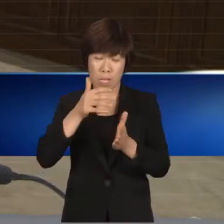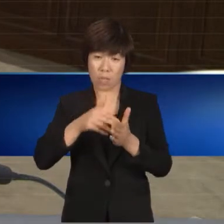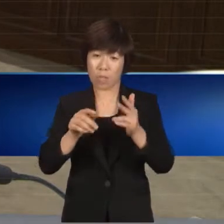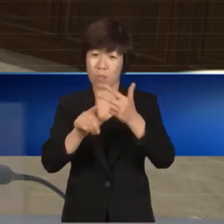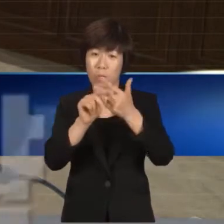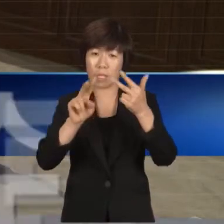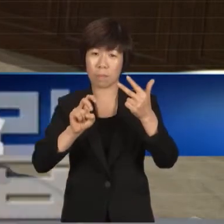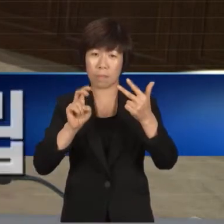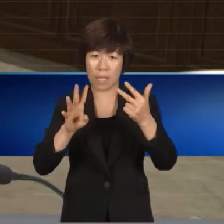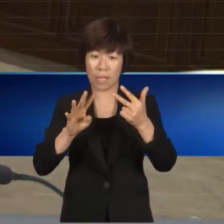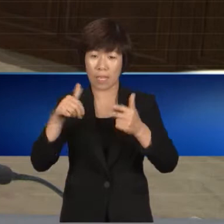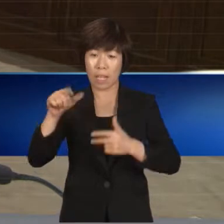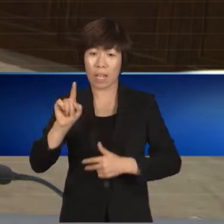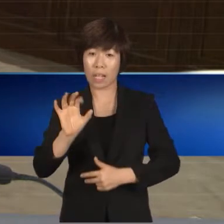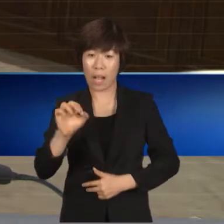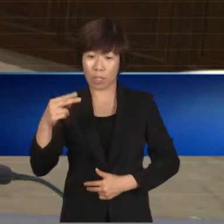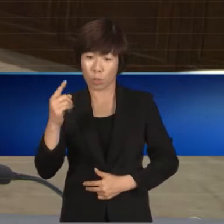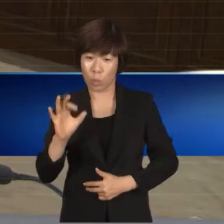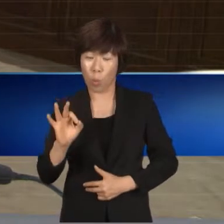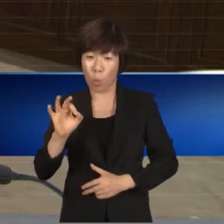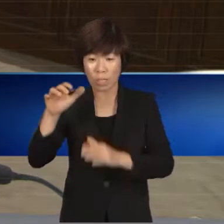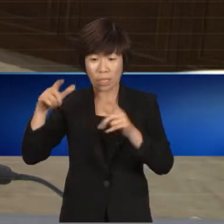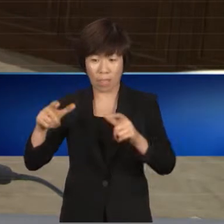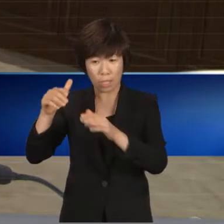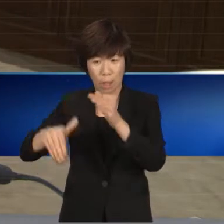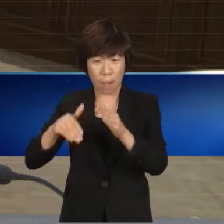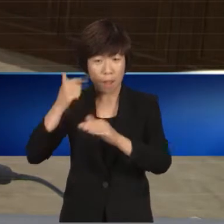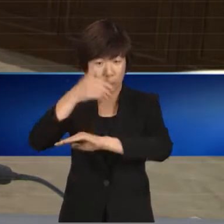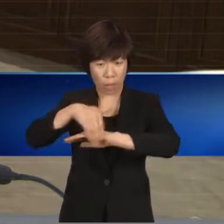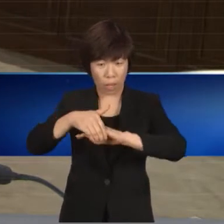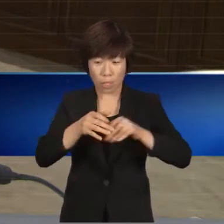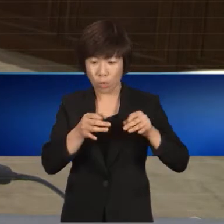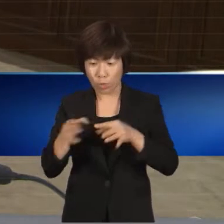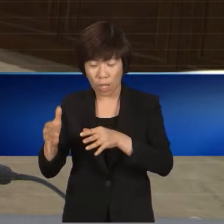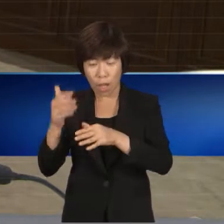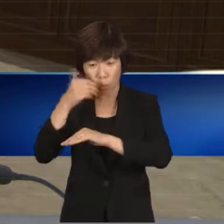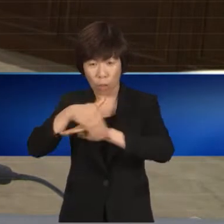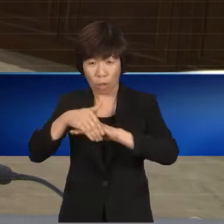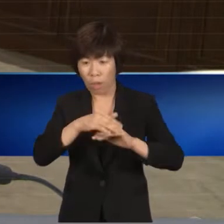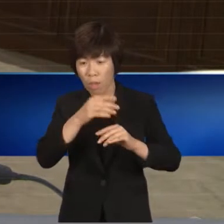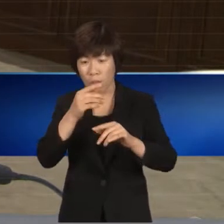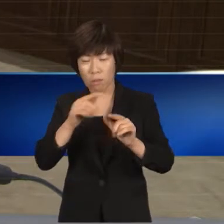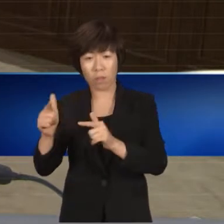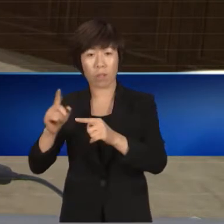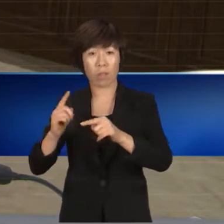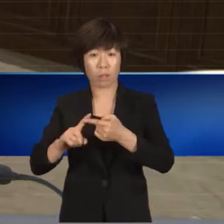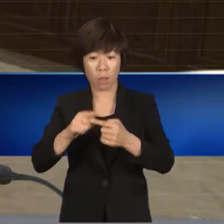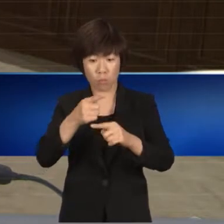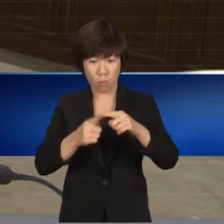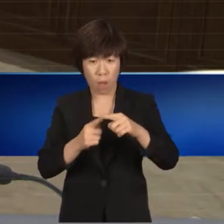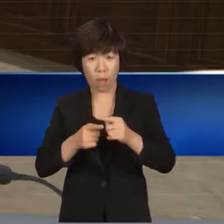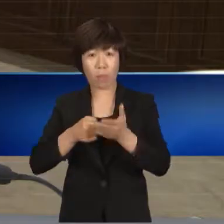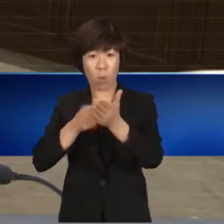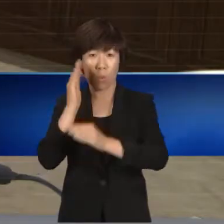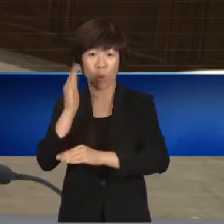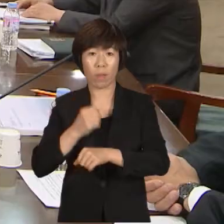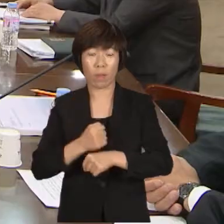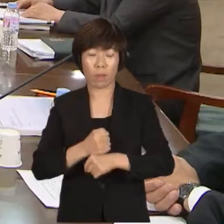울산시는 지난 7월 24일 강동권 개발 마스터플랜 및 투자 유치 전략 수립 용역 중간 보고회를